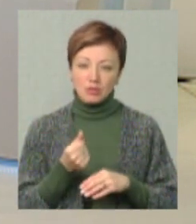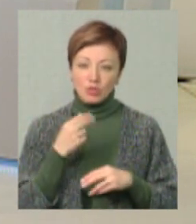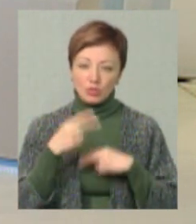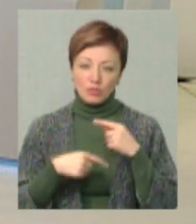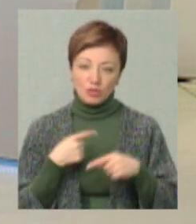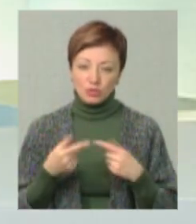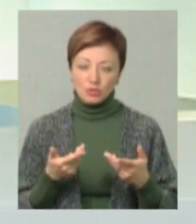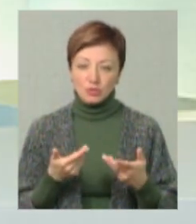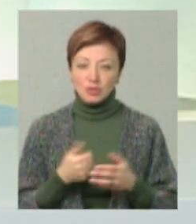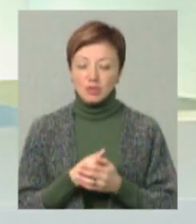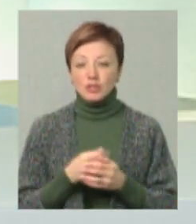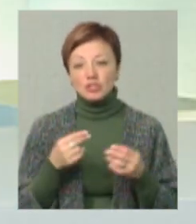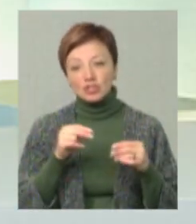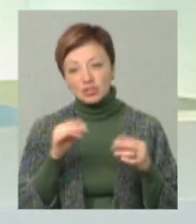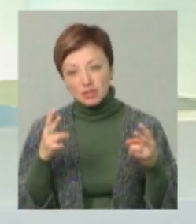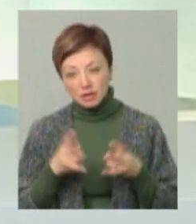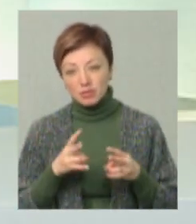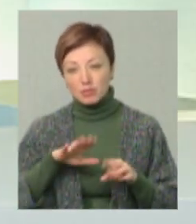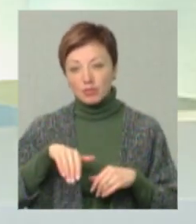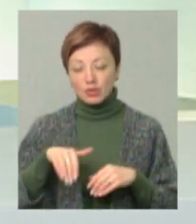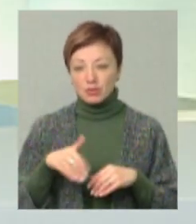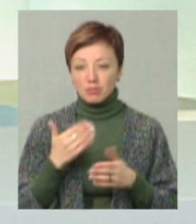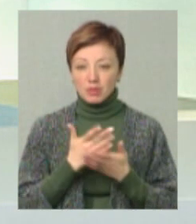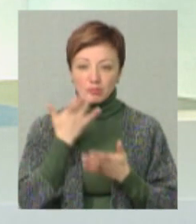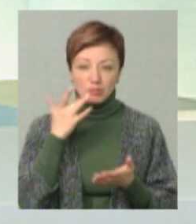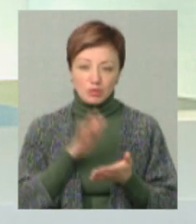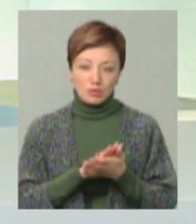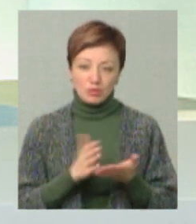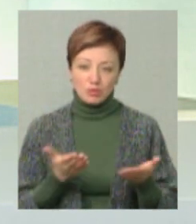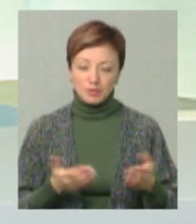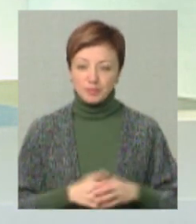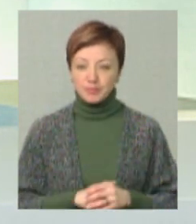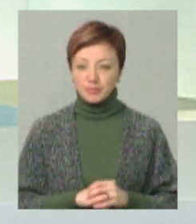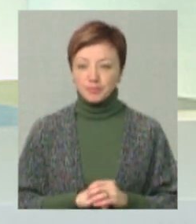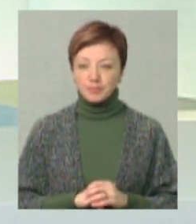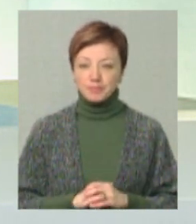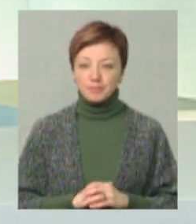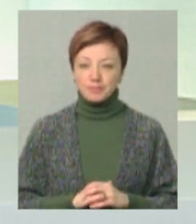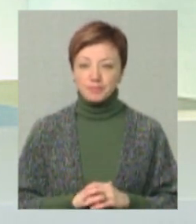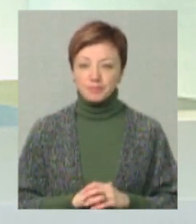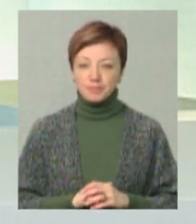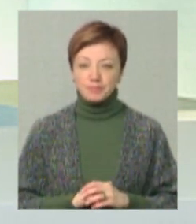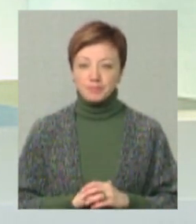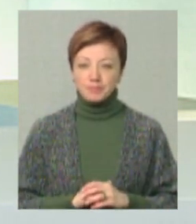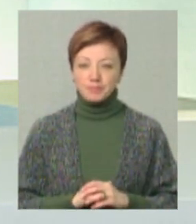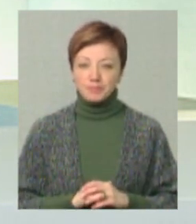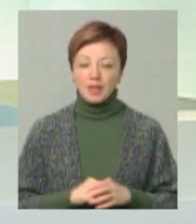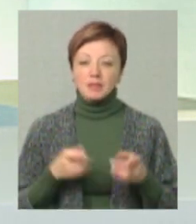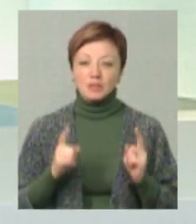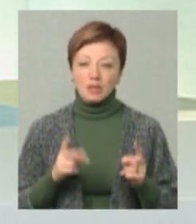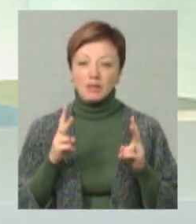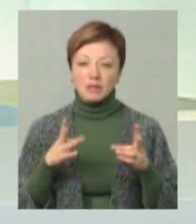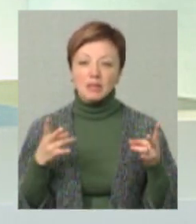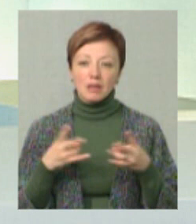платити то вічно. Але чи варто тому, щоб потім все життя того соромитись?